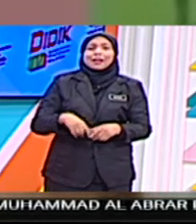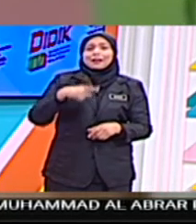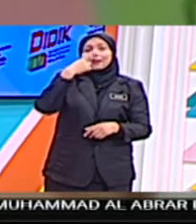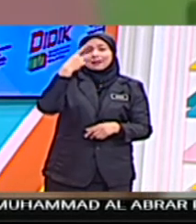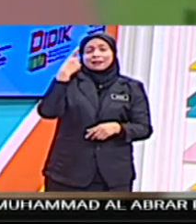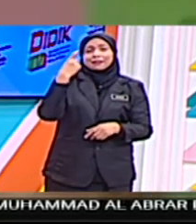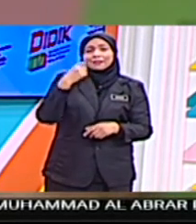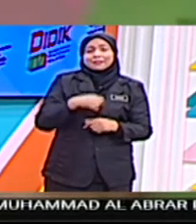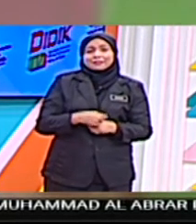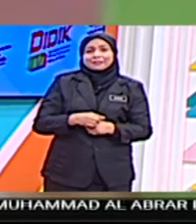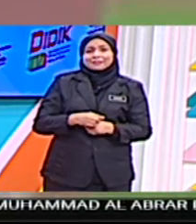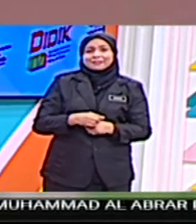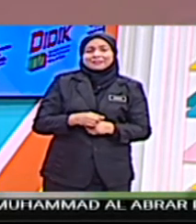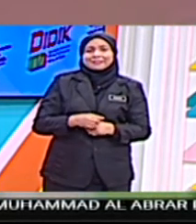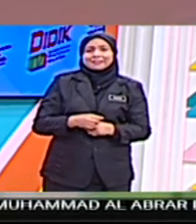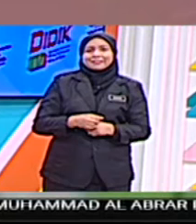Untuk apa?